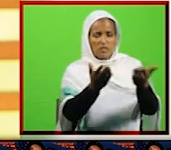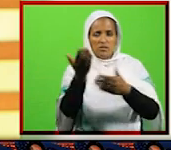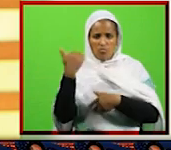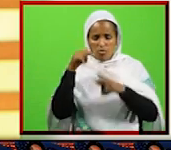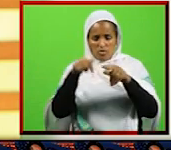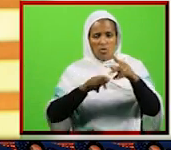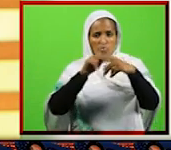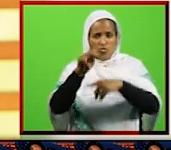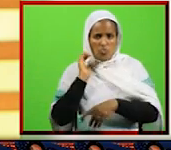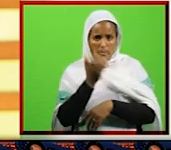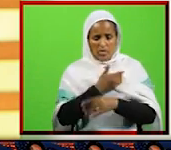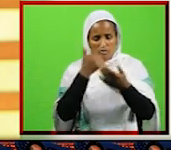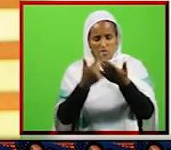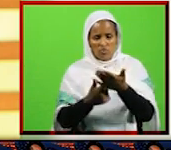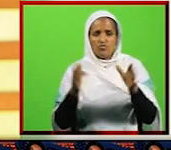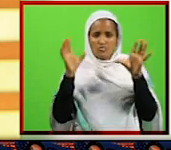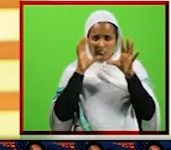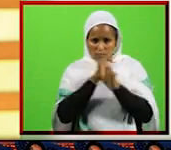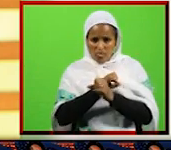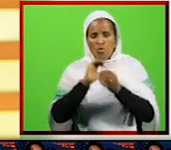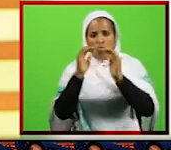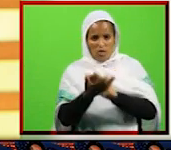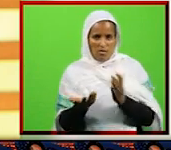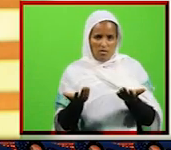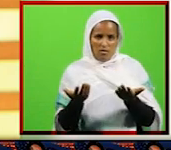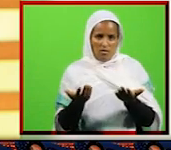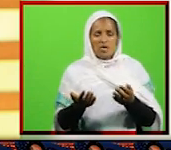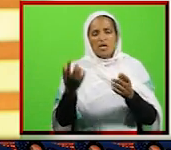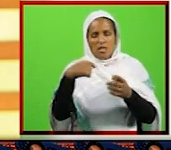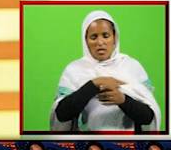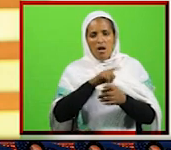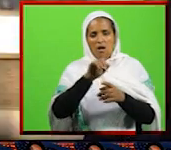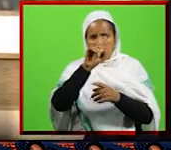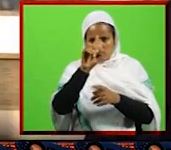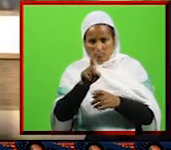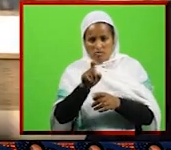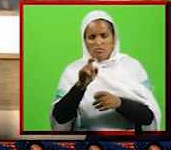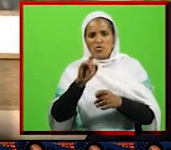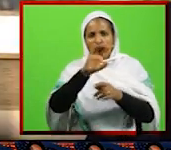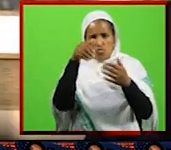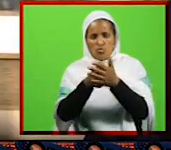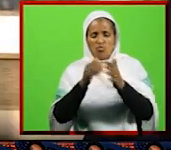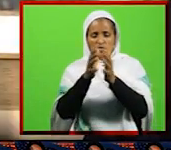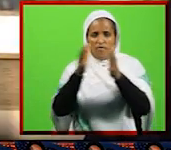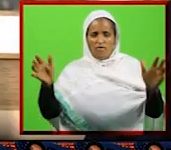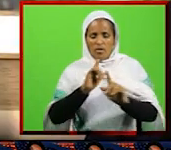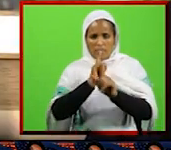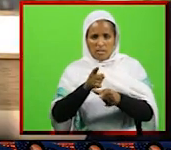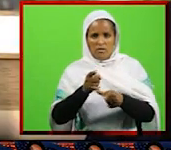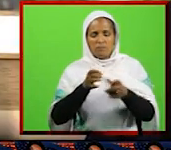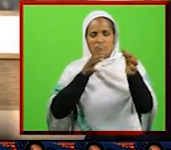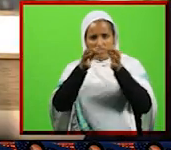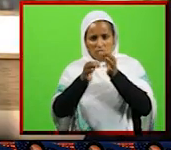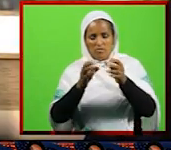ወደ እናንተ ስናደርሳቸው የነበሩ የዛሬው ዝግጅቶቻችን በዚሁ ሊጠቃለሉ ሆነ። ለምናነሳቸው ጥያቄዎች ሁሉ